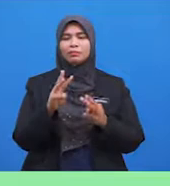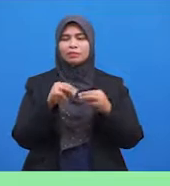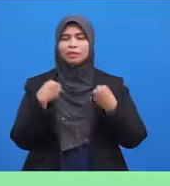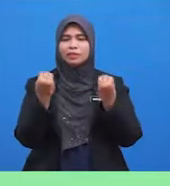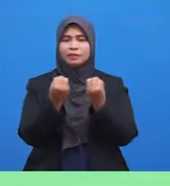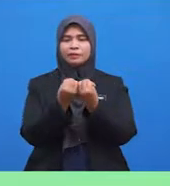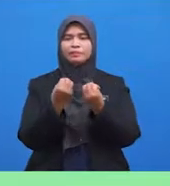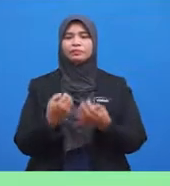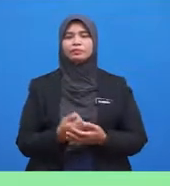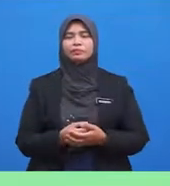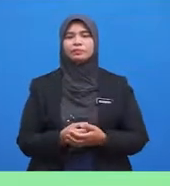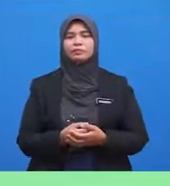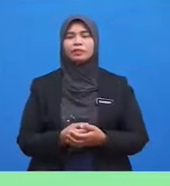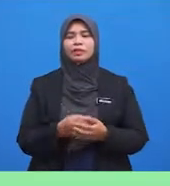masyarakat.